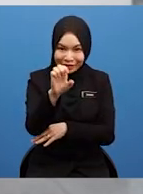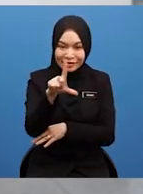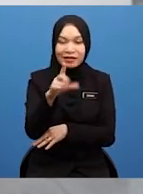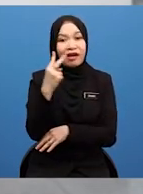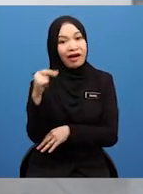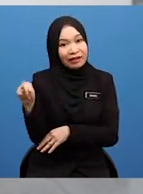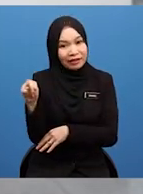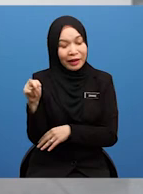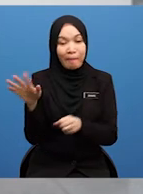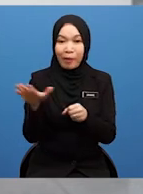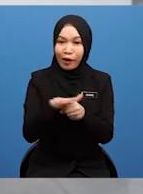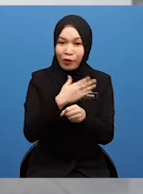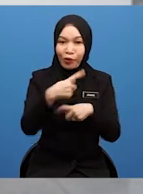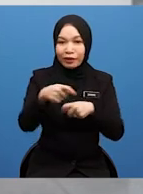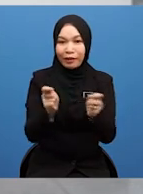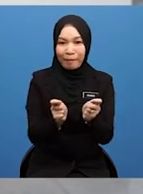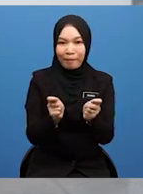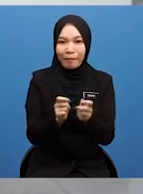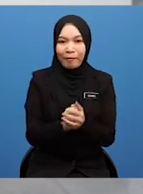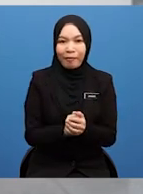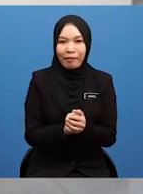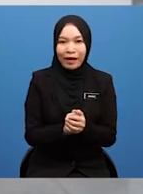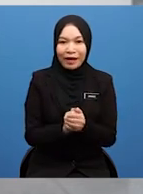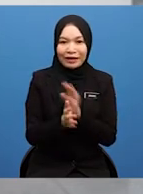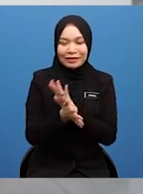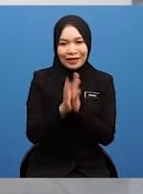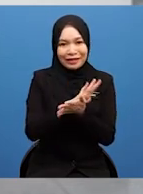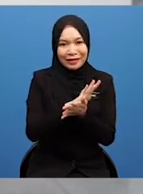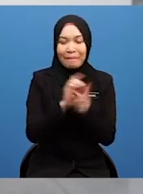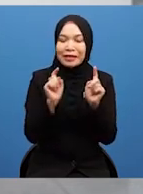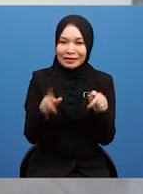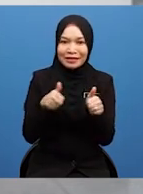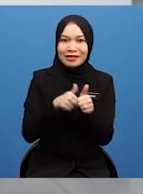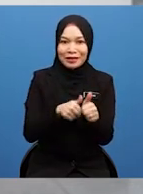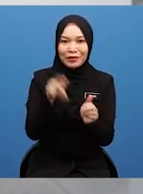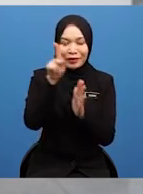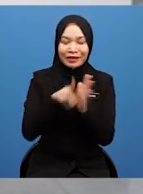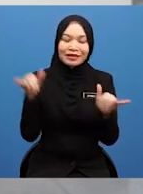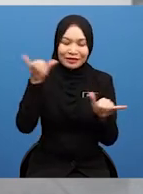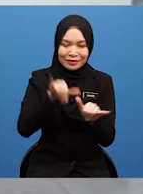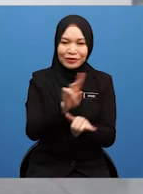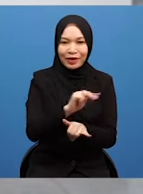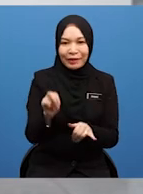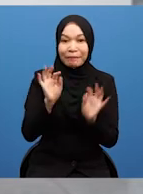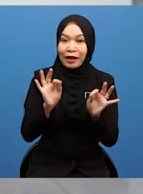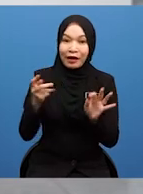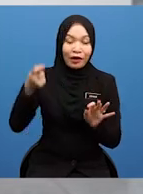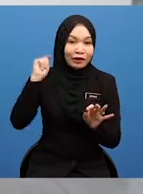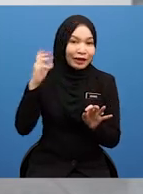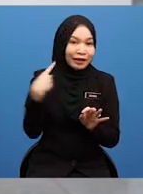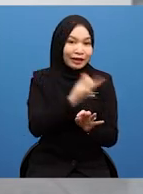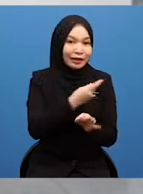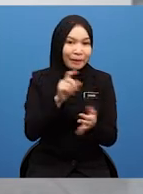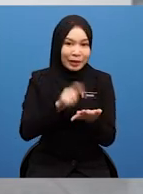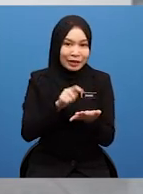nanti kaya sejak kita menerapkan kriting ditinggal ya Iya baiklah kalau tadi kita membincangkan tentang pameran bagi